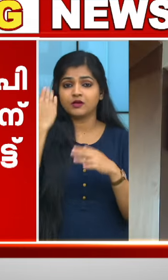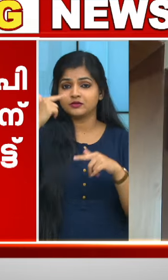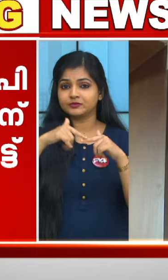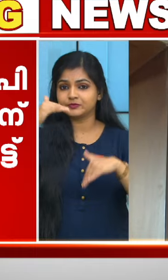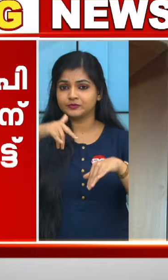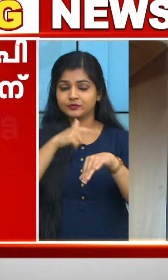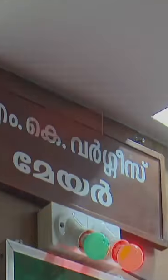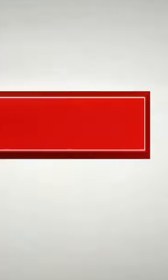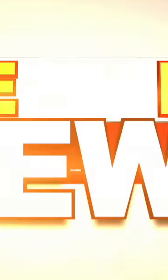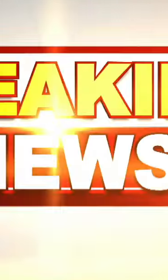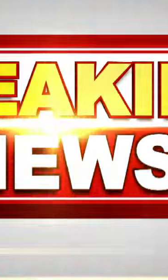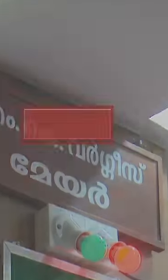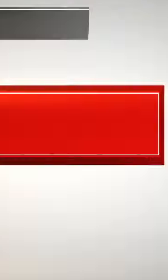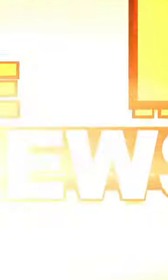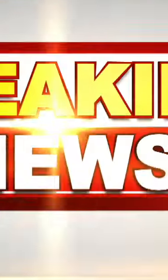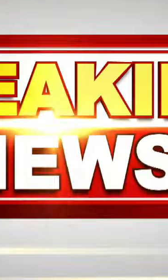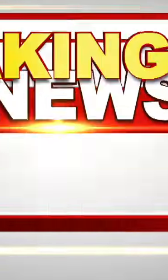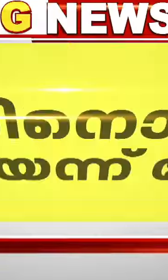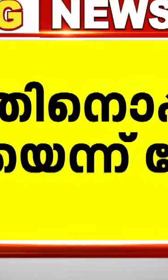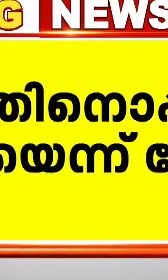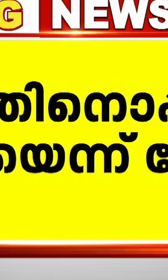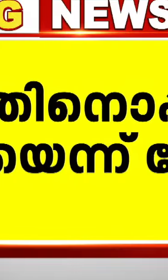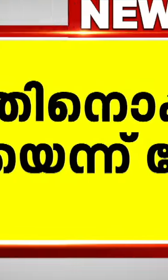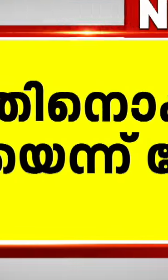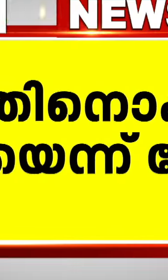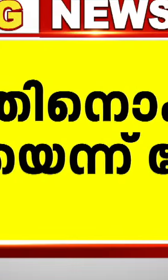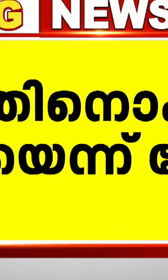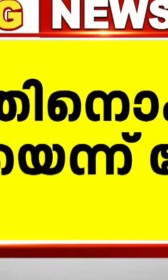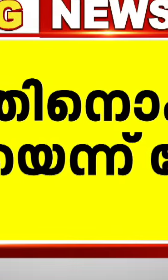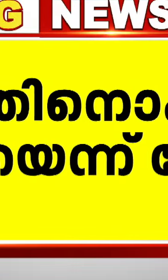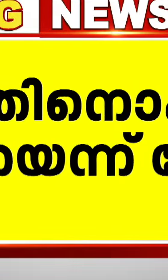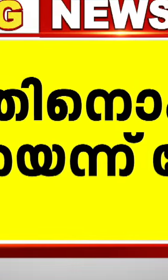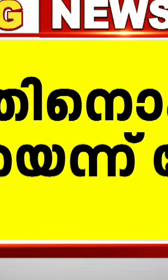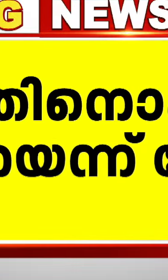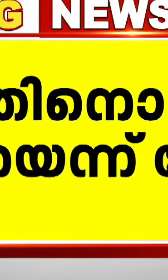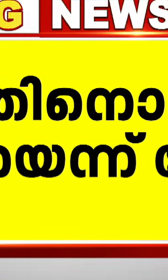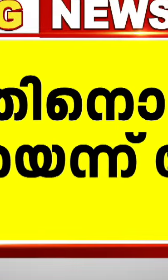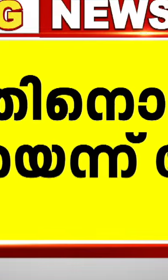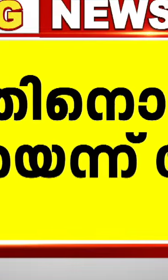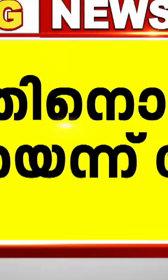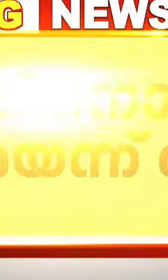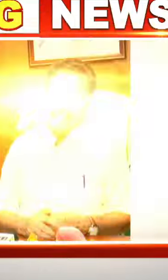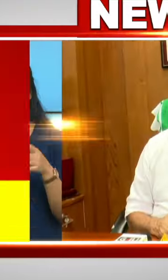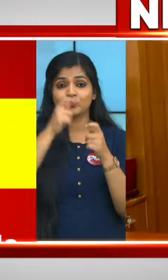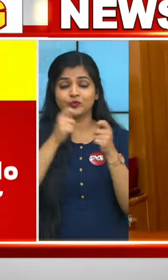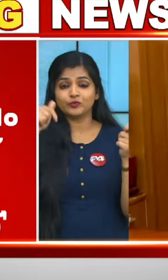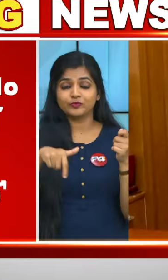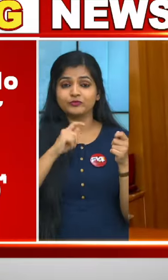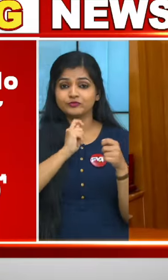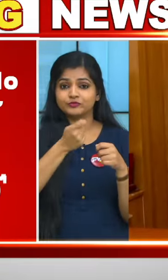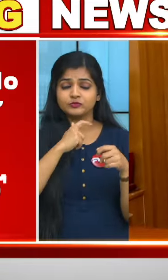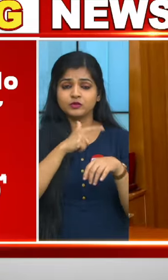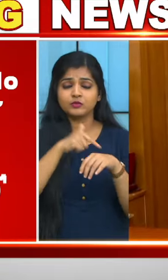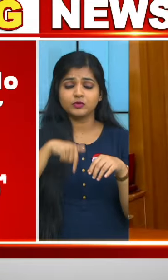MP ആകാൻ ഏറ്റവും ഫിറ്റായ ആളാണ് സുരേഷ് ഗോപി എന്ന് പറയുന്നത്. ഇന്ന് സമ്മേളനത്തിൽ അക്കാര്യം ചോദിക്കുമ്പോൾ അദ്ദേഹം പറയുന്നത്, അത് കഴിഞ്ഞില്ലേ, തൃശ്ശൂരിനൊരു മന്ത്രിയെ